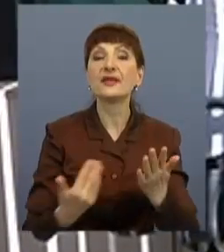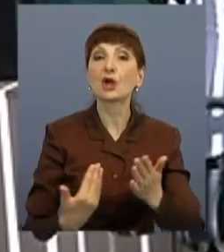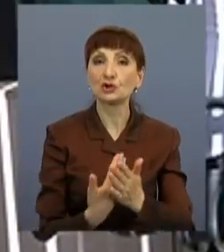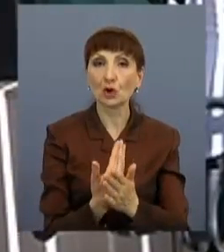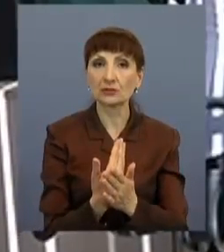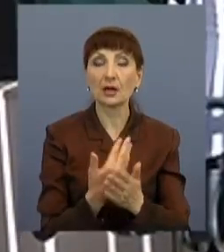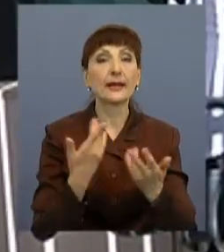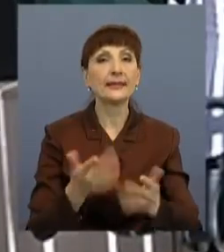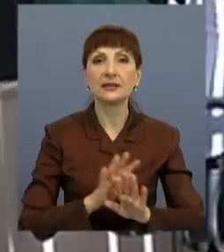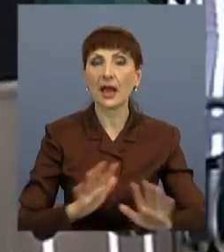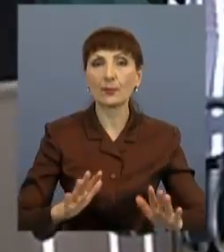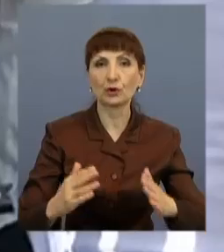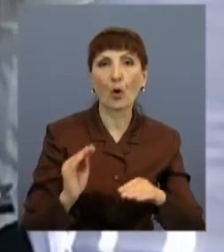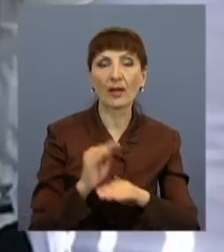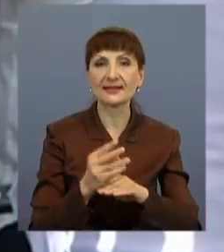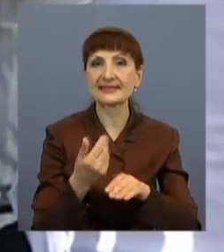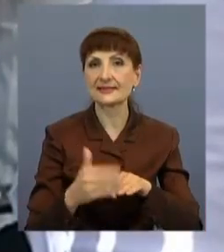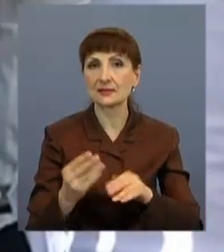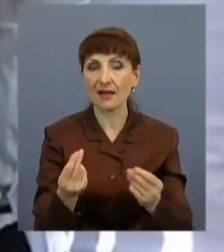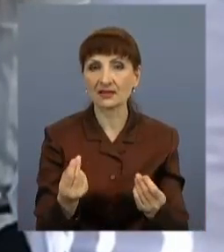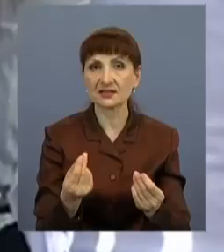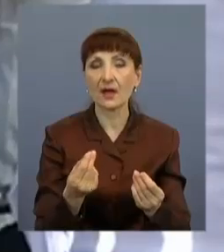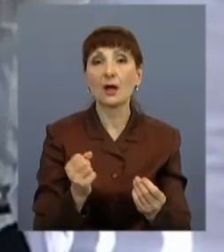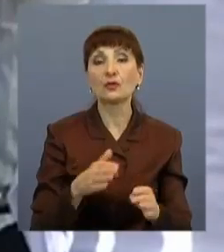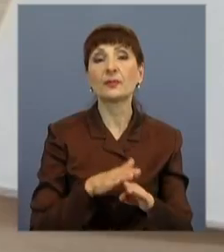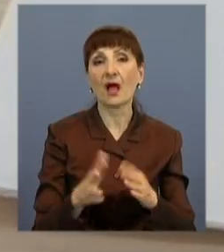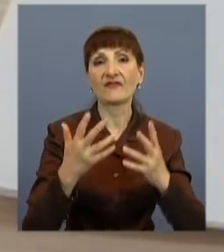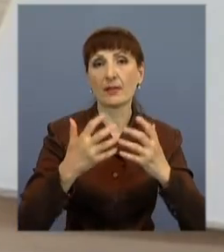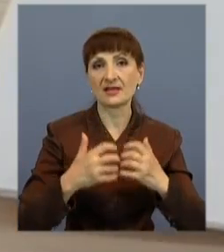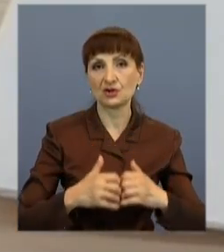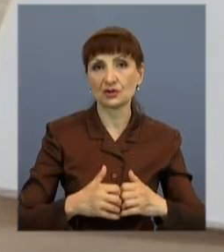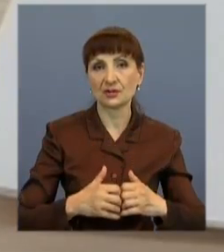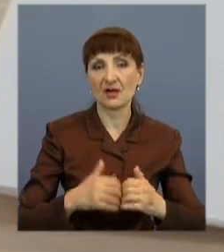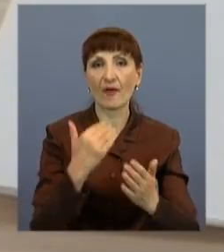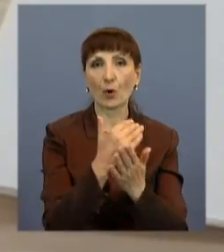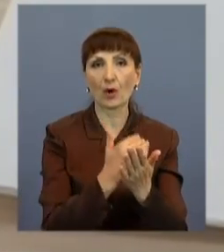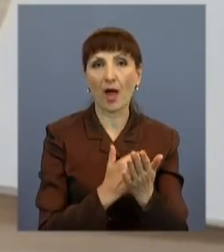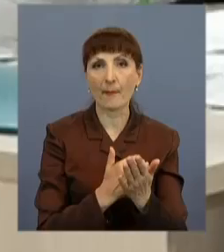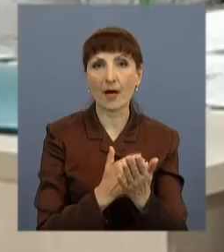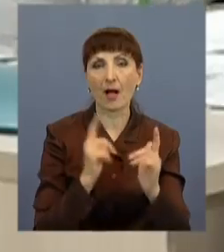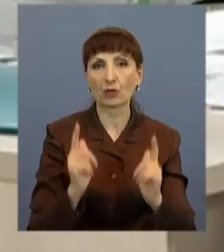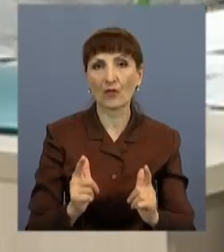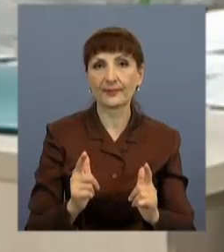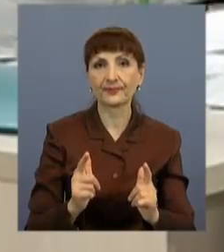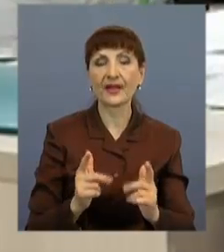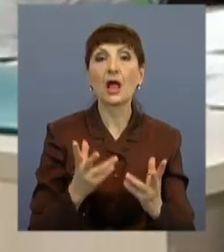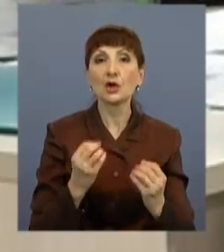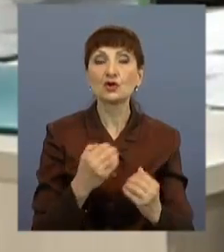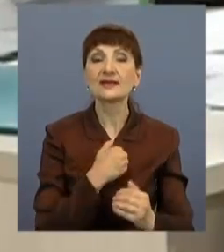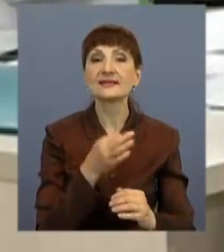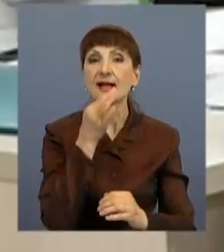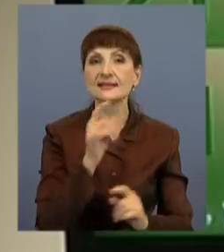Перерасчет не требует выделения дополнительных средств, оно выполняется автоматически в программе «И-макет». Еще дополнительно хотел